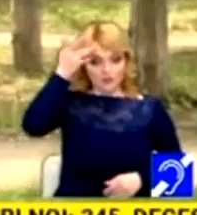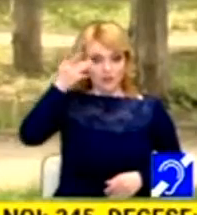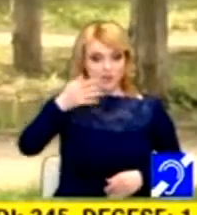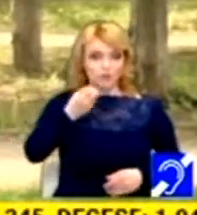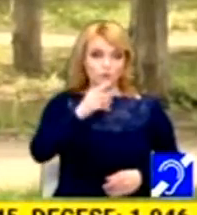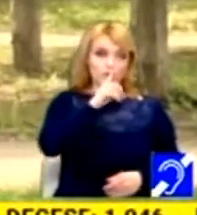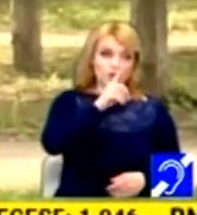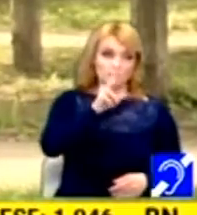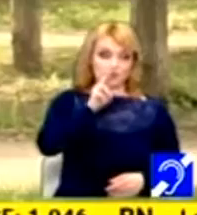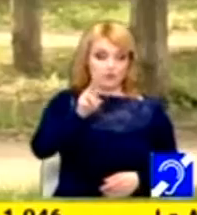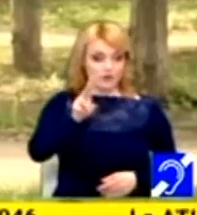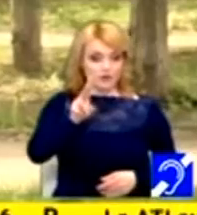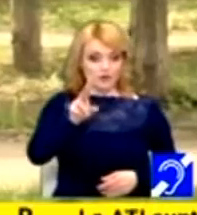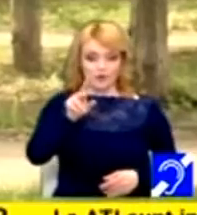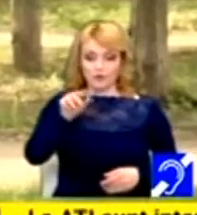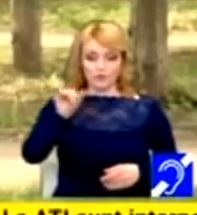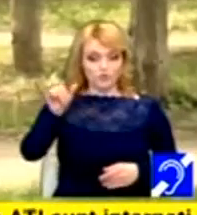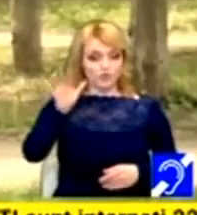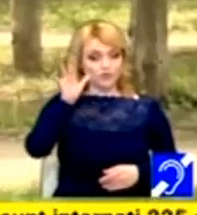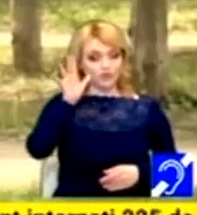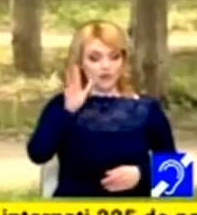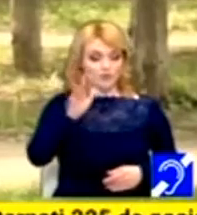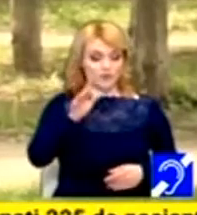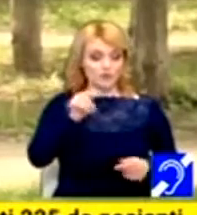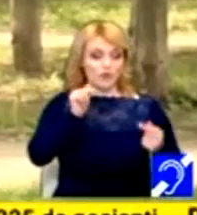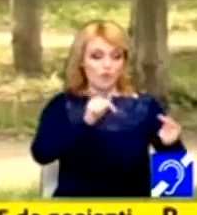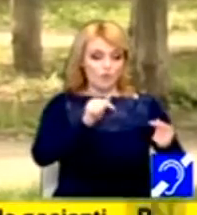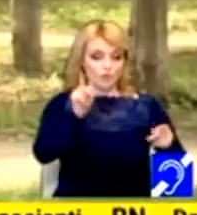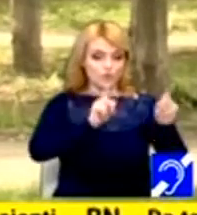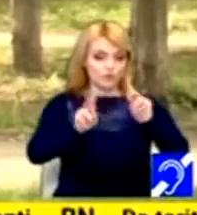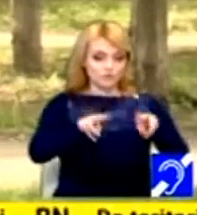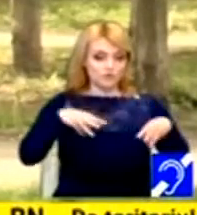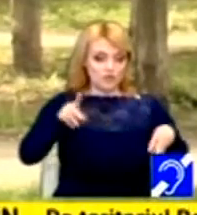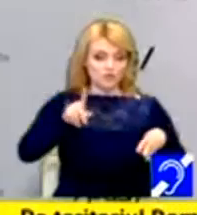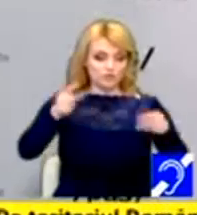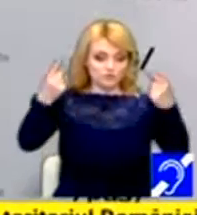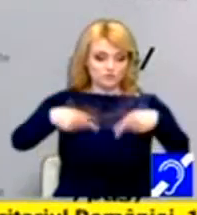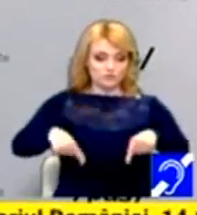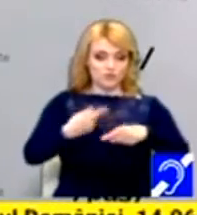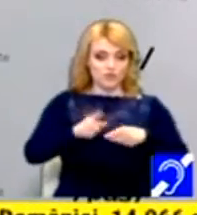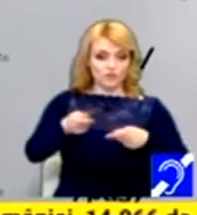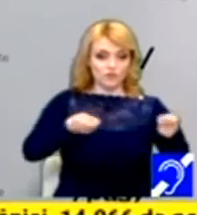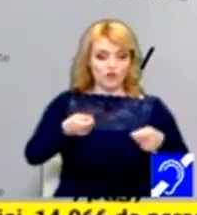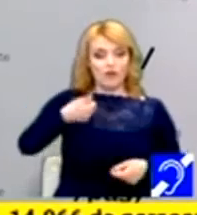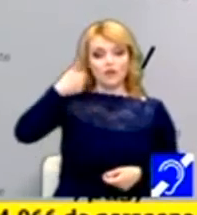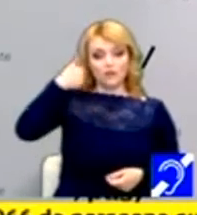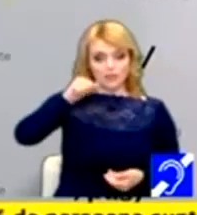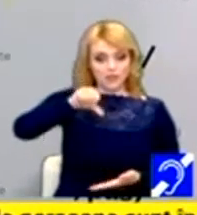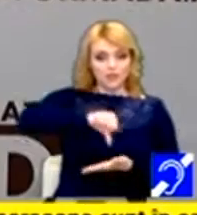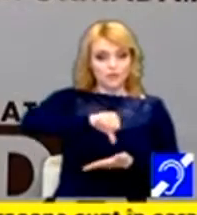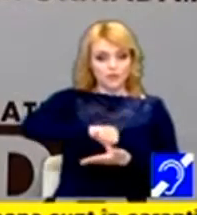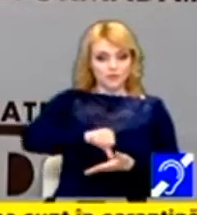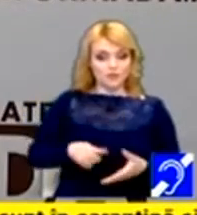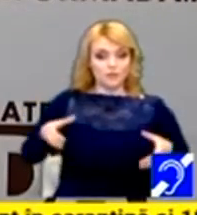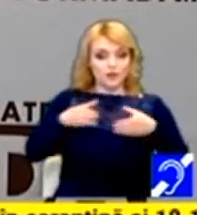lună, două, maximum are la dispoziție opoziția ca să dea jos acest guvern. Ieri, reprezentanții PAS, PPDA,